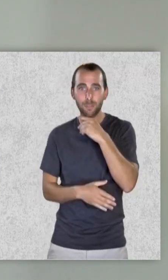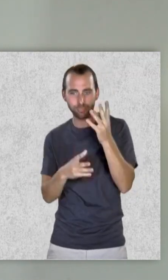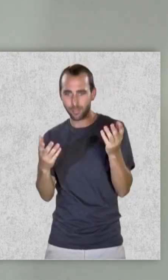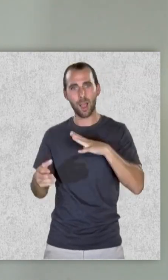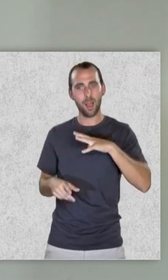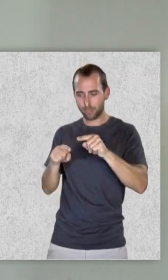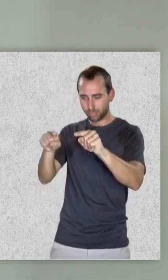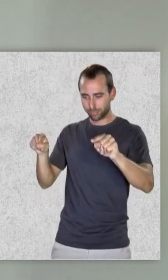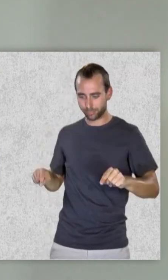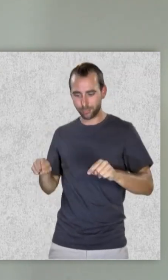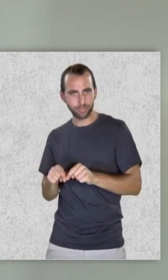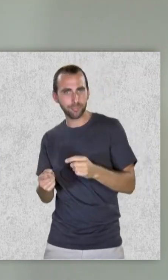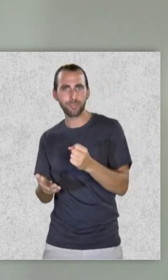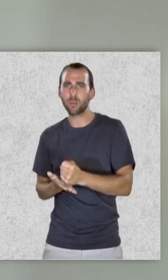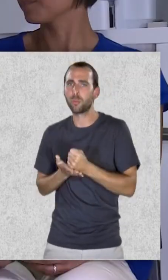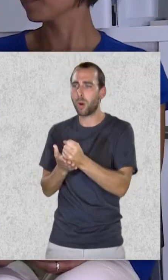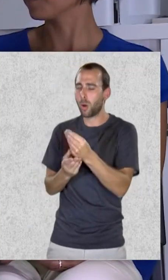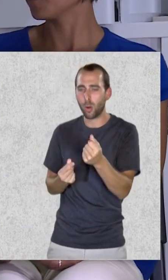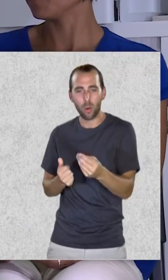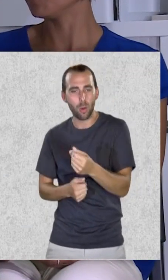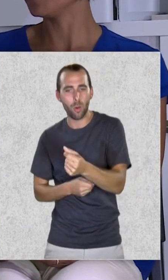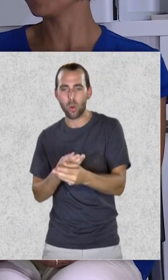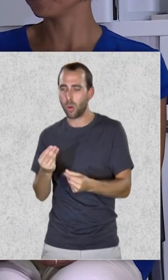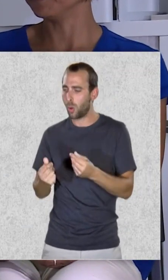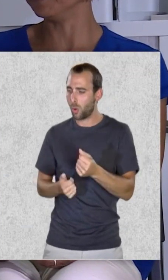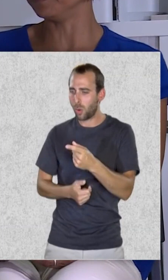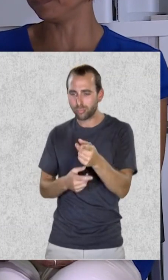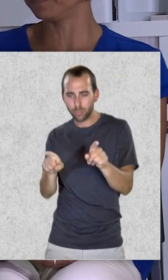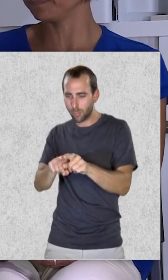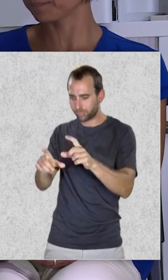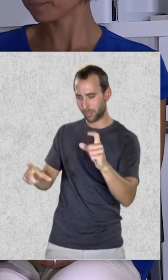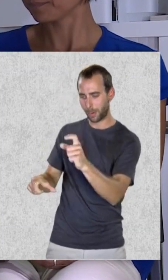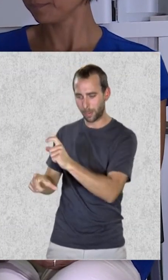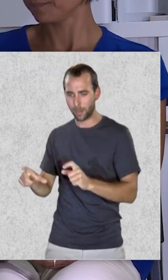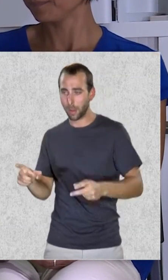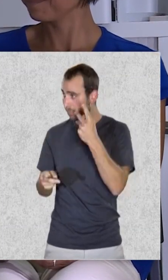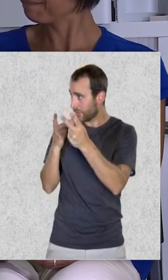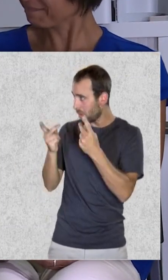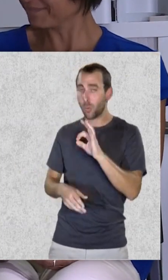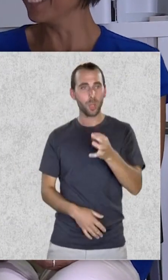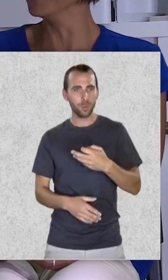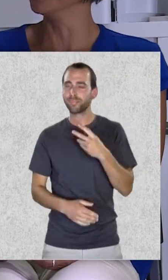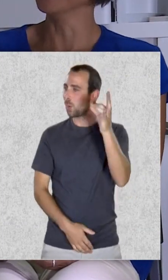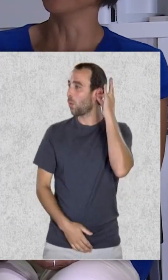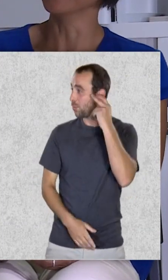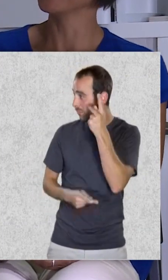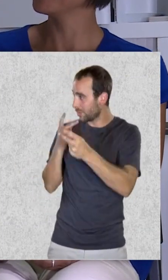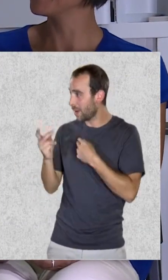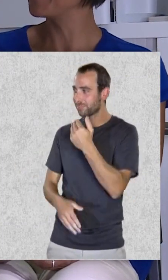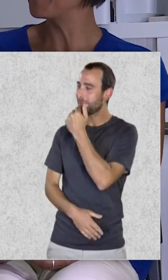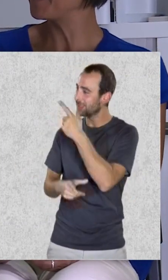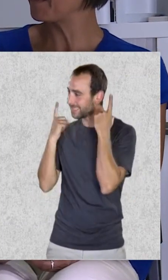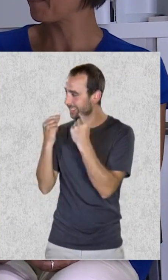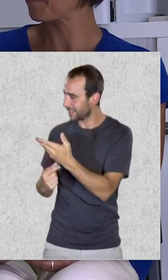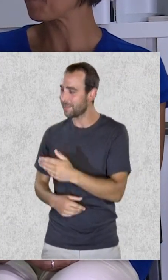comment dire, un support sous forme de plaquettes, Visuel. avec, voilà, audiovisuel, merci Rika, avec